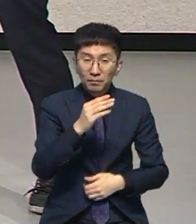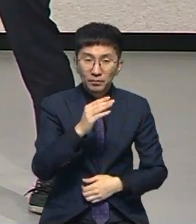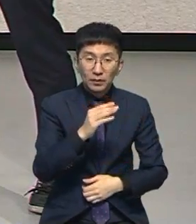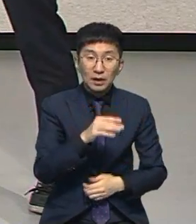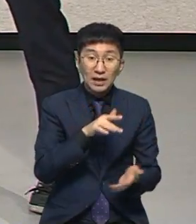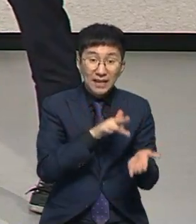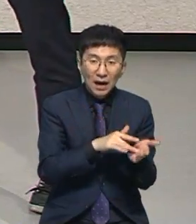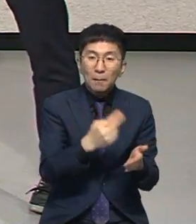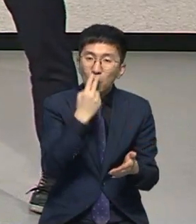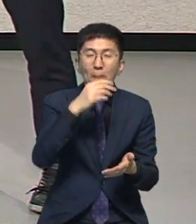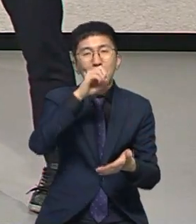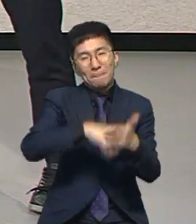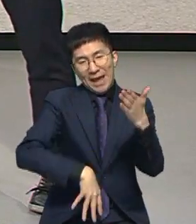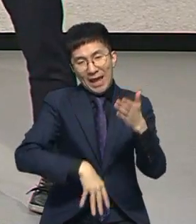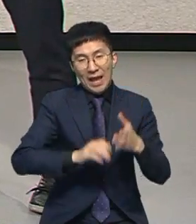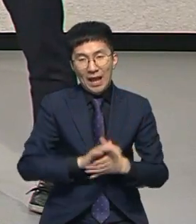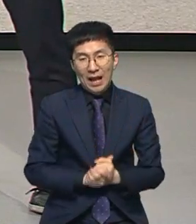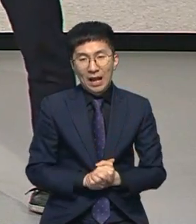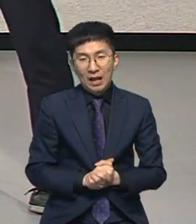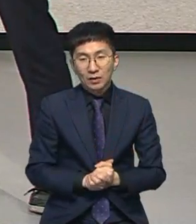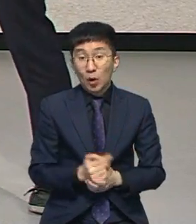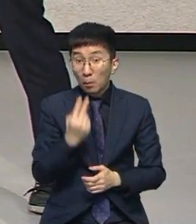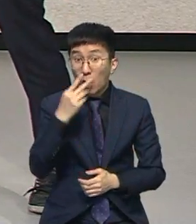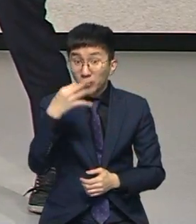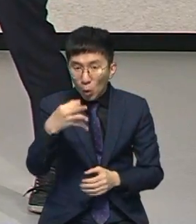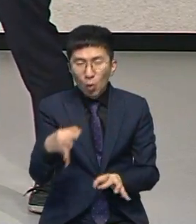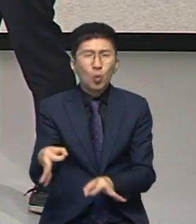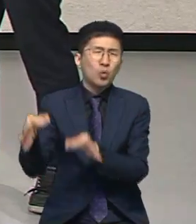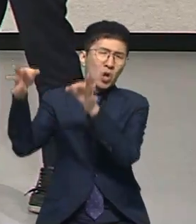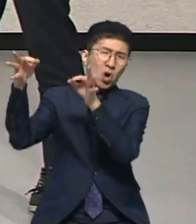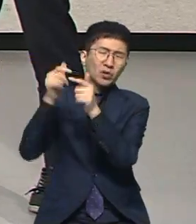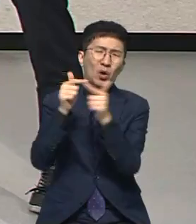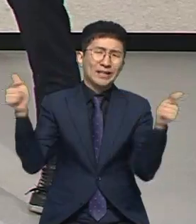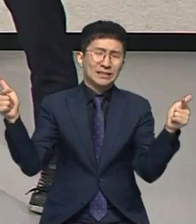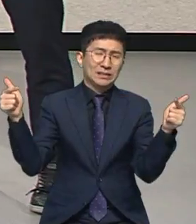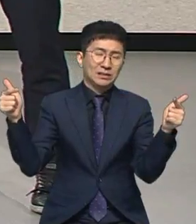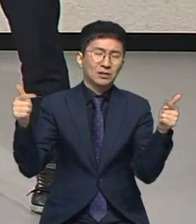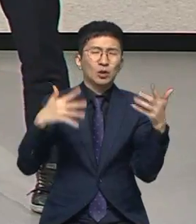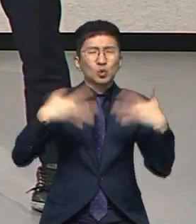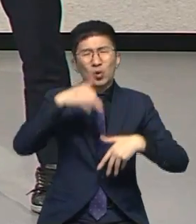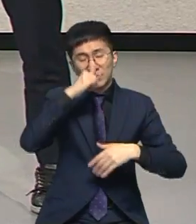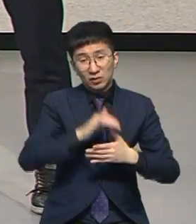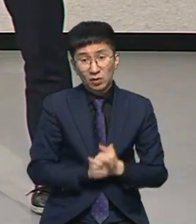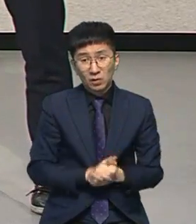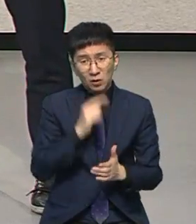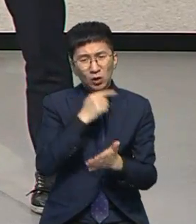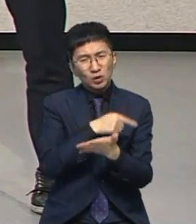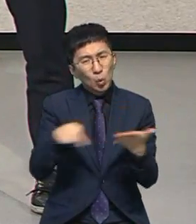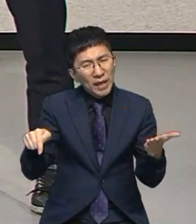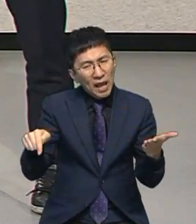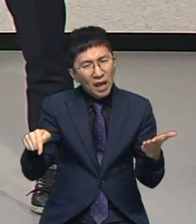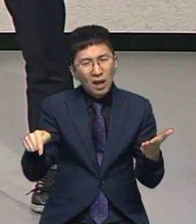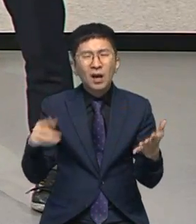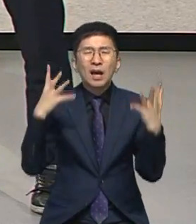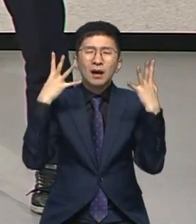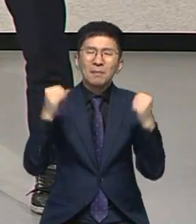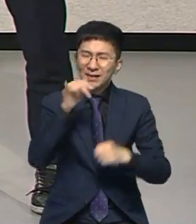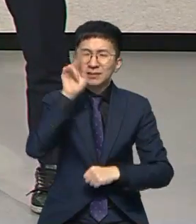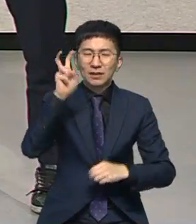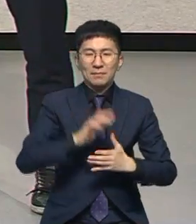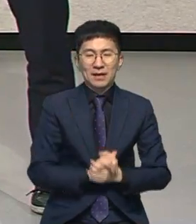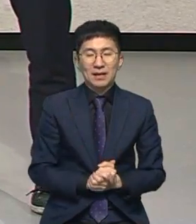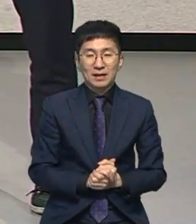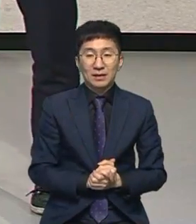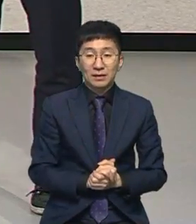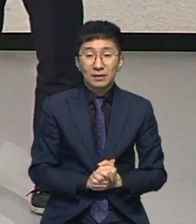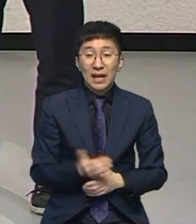빼거나 보험료 전체를 올려야 합니다. 손해보는 사람이 수백만, 수천만 명이겠죠.